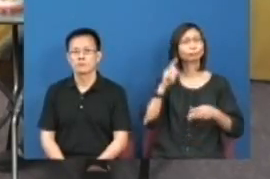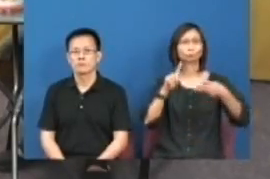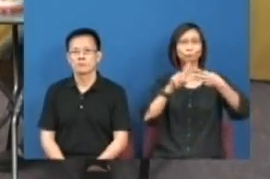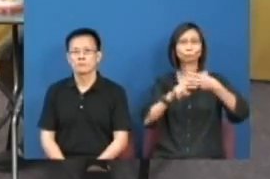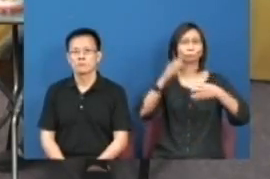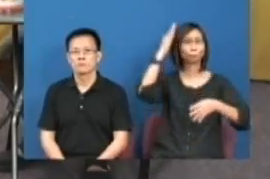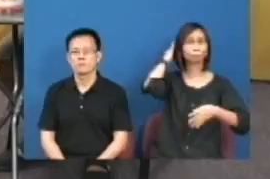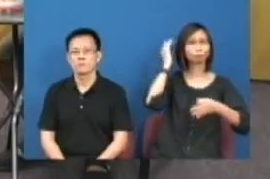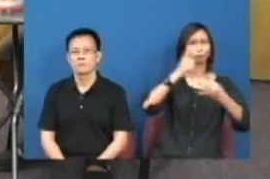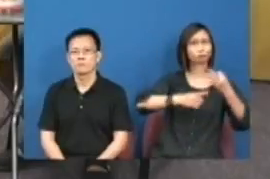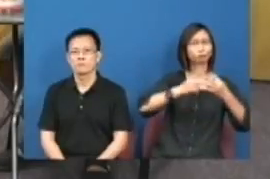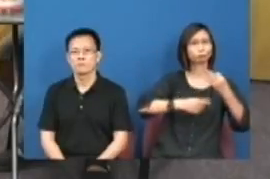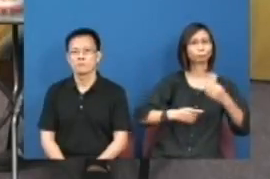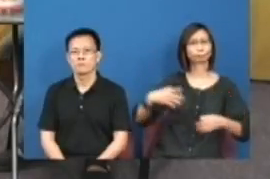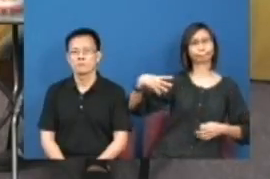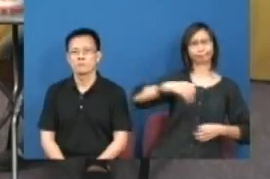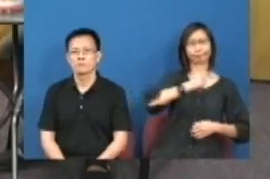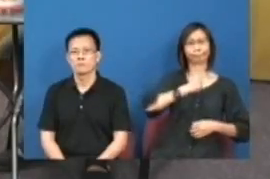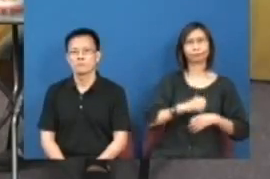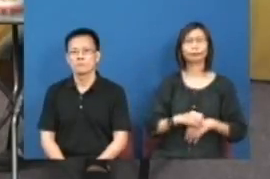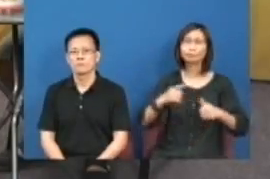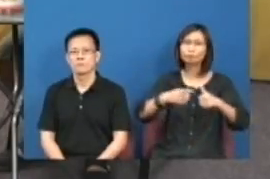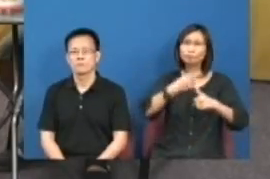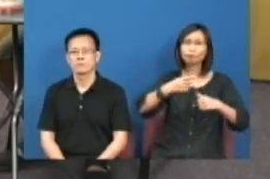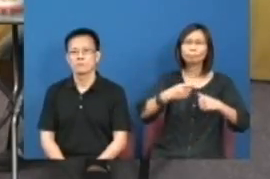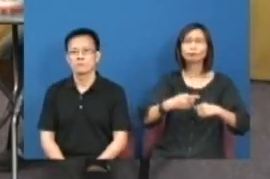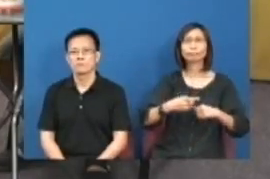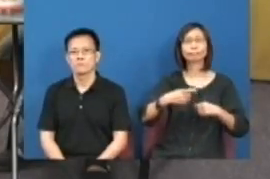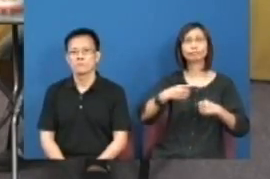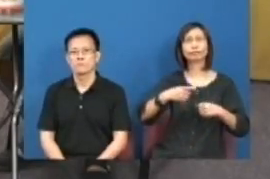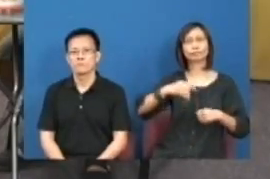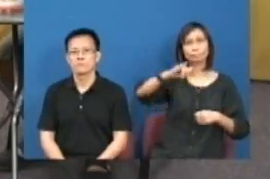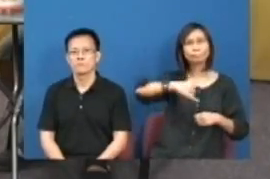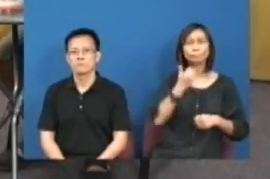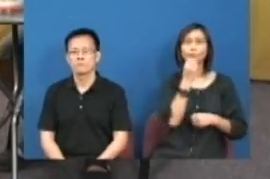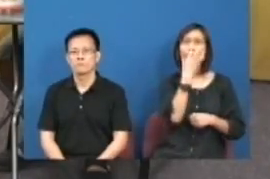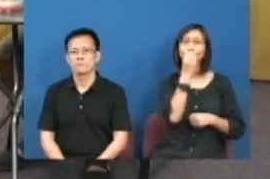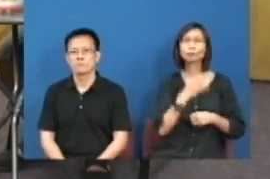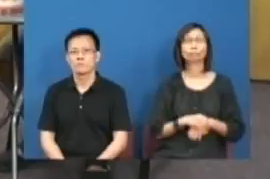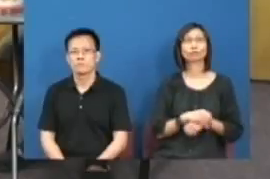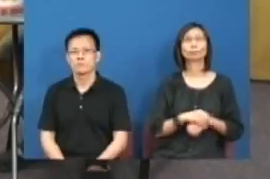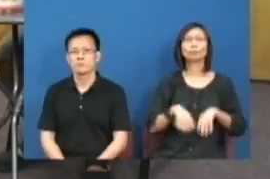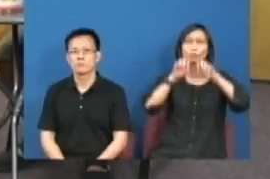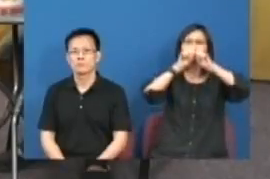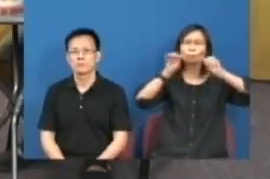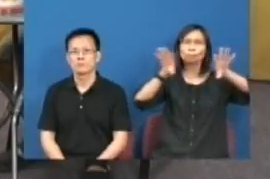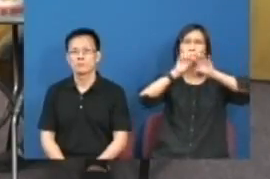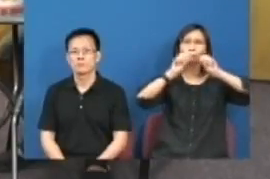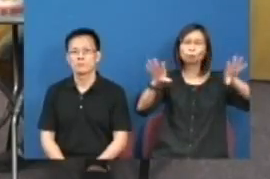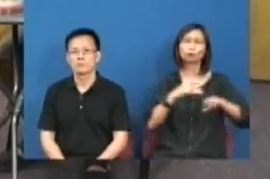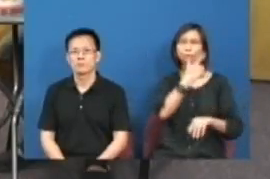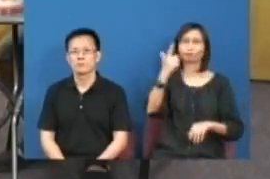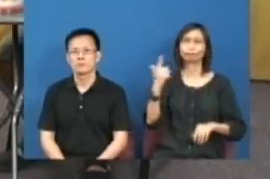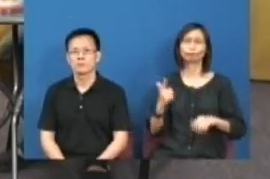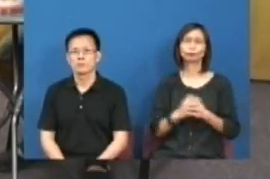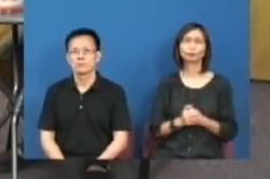话事嘅人啦。咁王光亚第一次嚟香港，其实主流媒體一定有很廣泛的報導啊，又或者你會見到王光